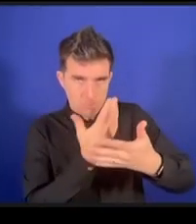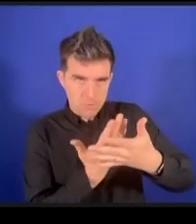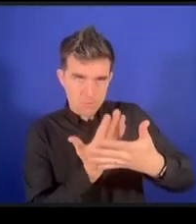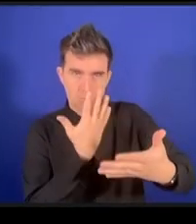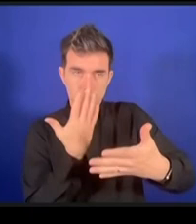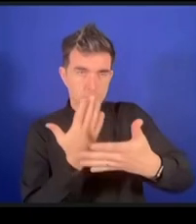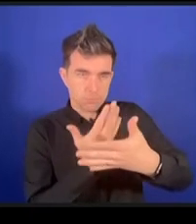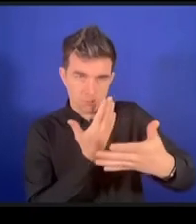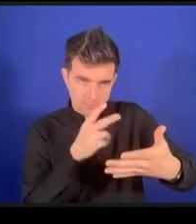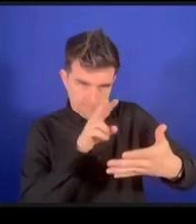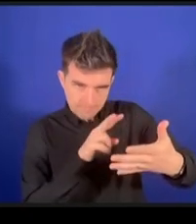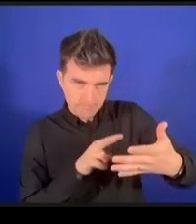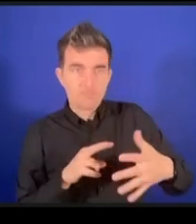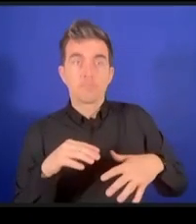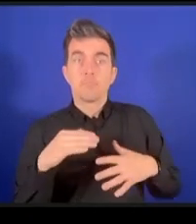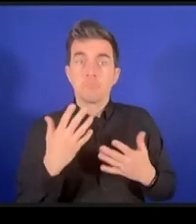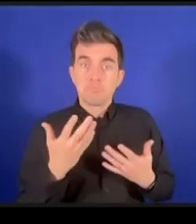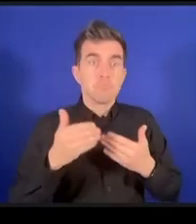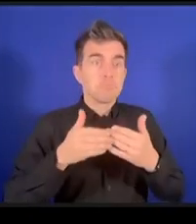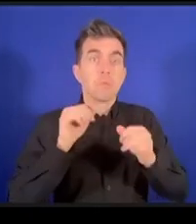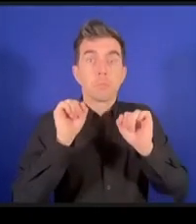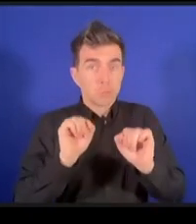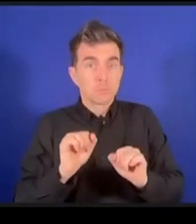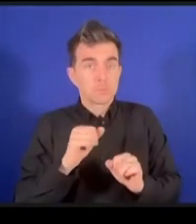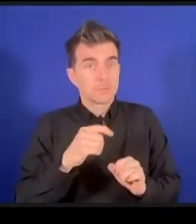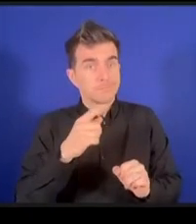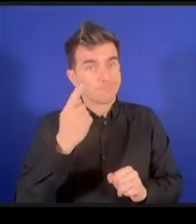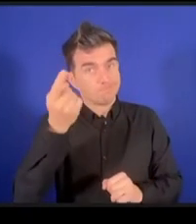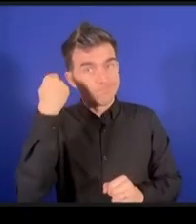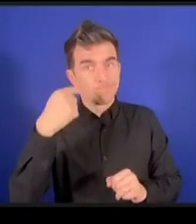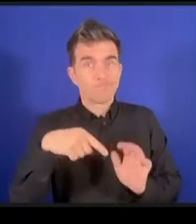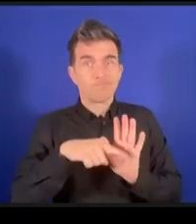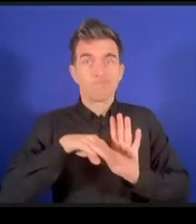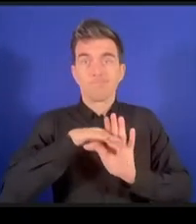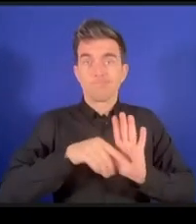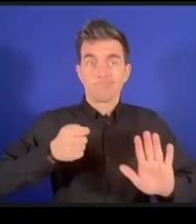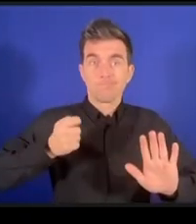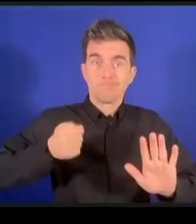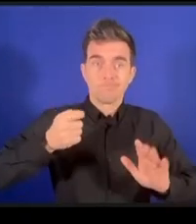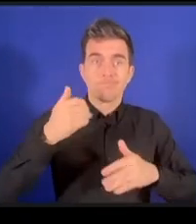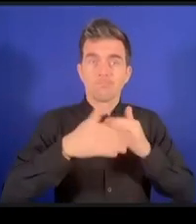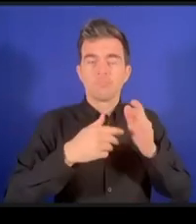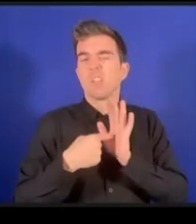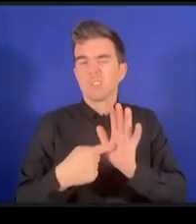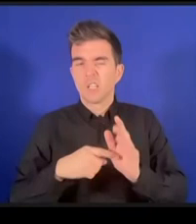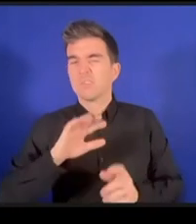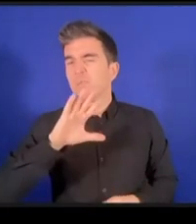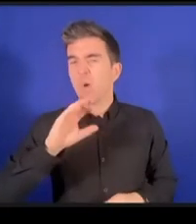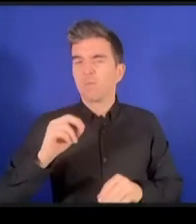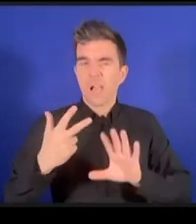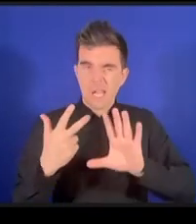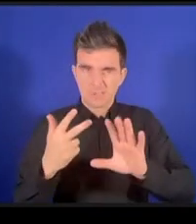есть раздел 5.08 Федерального законодательства которое